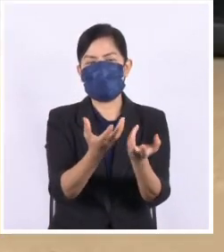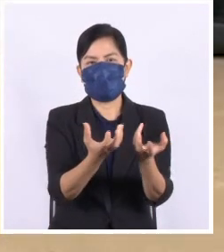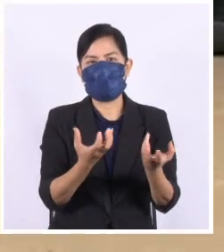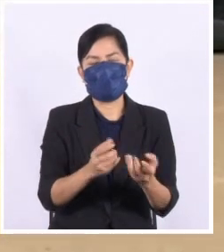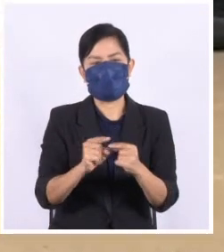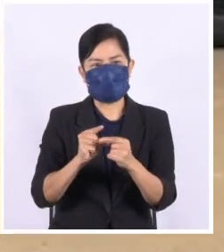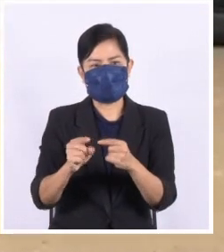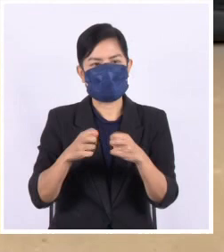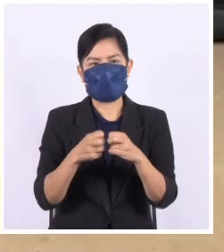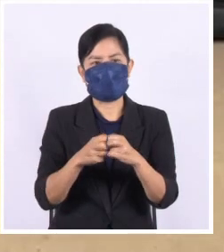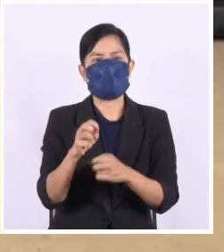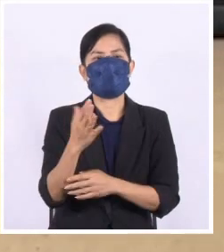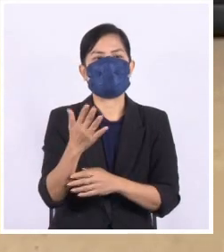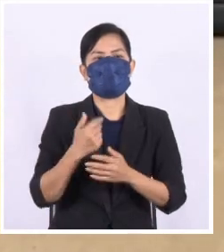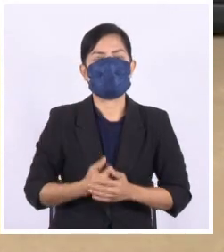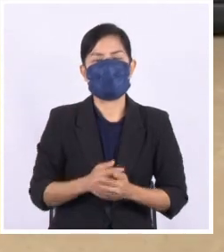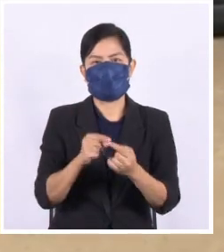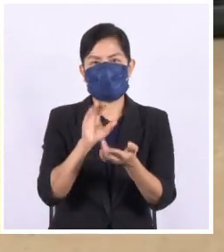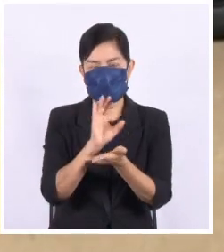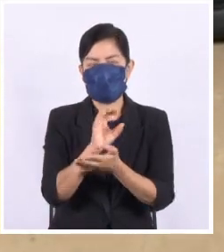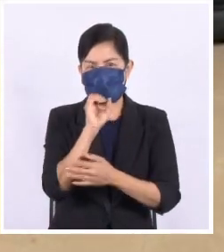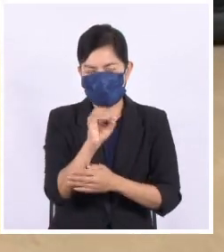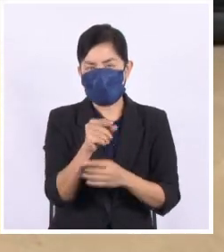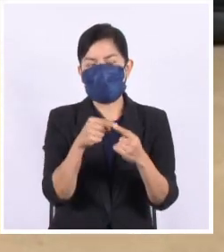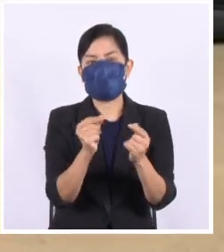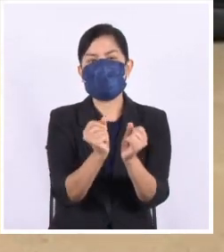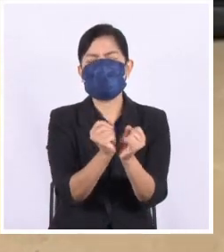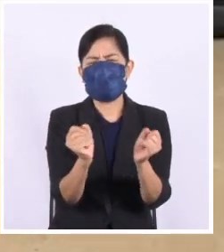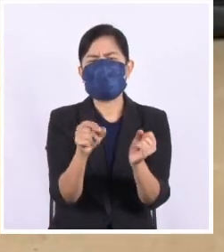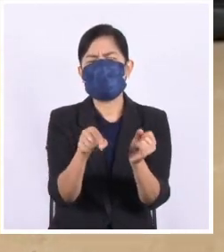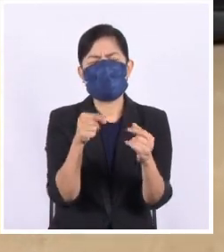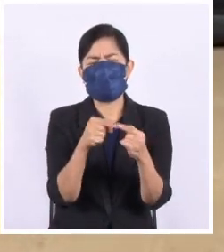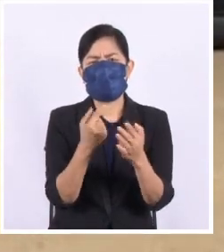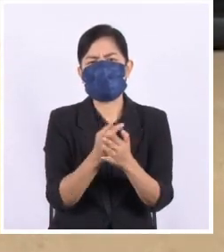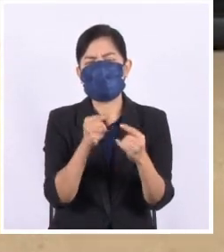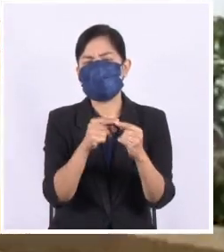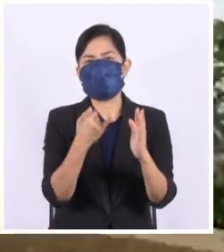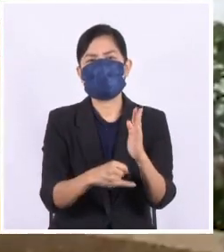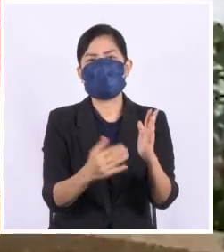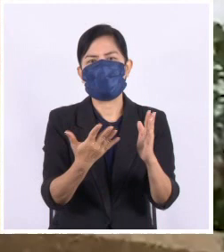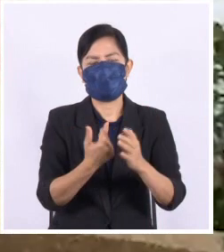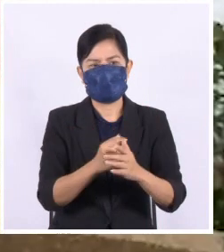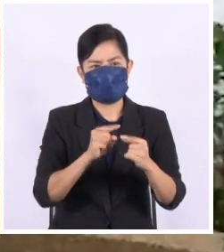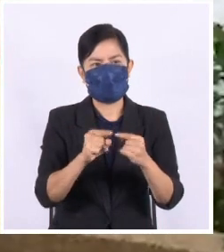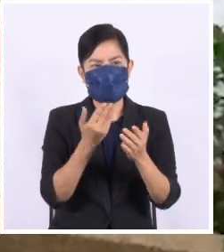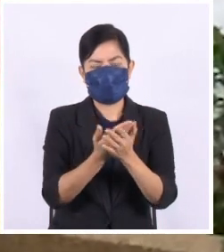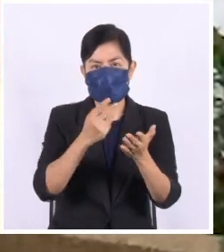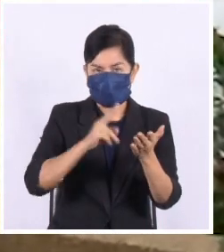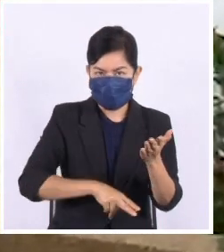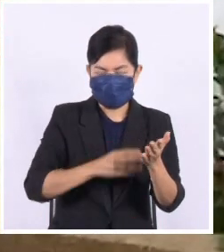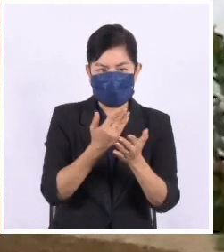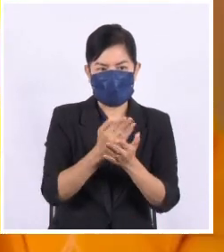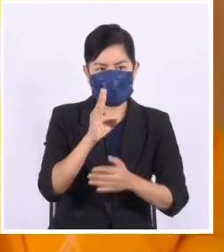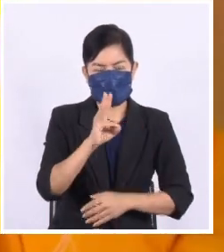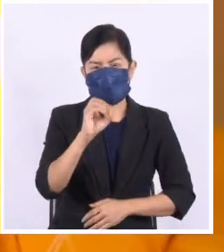ความเสียหายอะไรและก็ตำรวจเองบอกว่าอ้าวก็ปล่อยตัวออกมานะครับเนี่ยไม่แจ้งข้อหาอะไรมีเพียงแค่ถูกปรับที่600บาทฐานประพฤติตัว